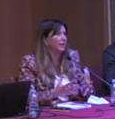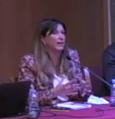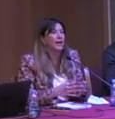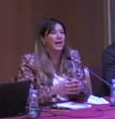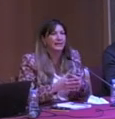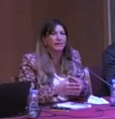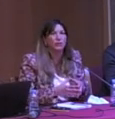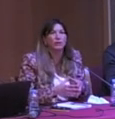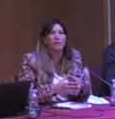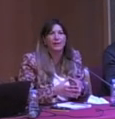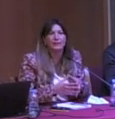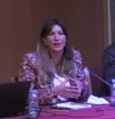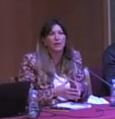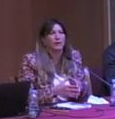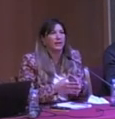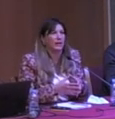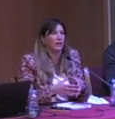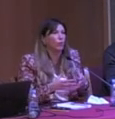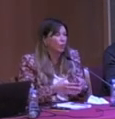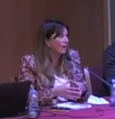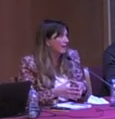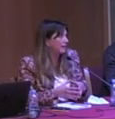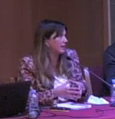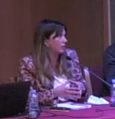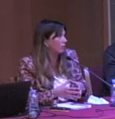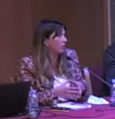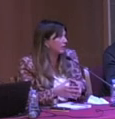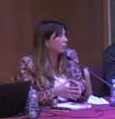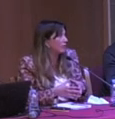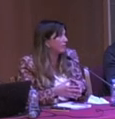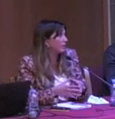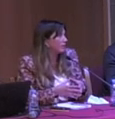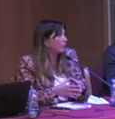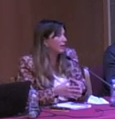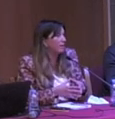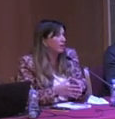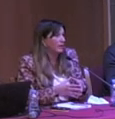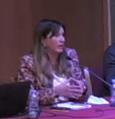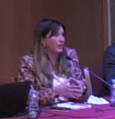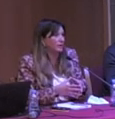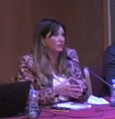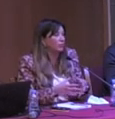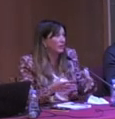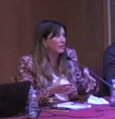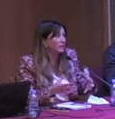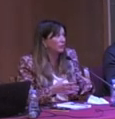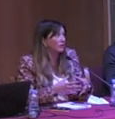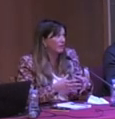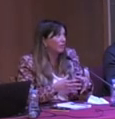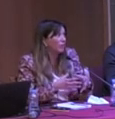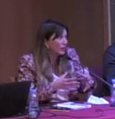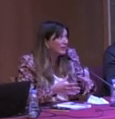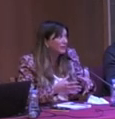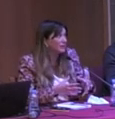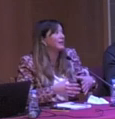entenem que aquesta visió també ha d'estar incorporada en el disseny, no? Perquè no volem ciutats boniques, sinó